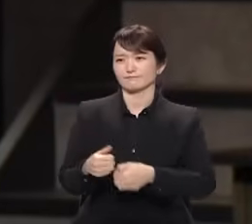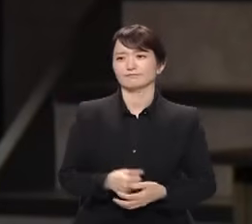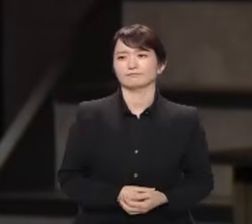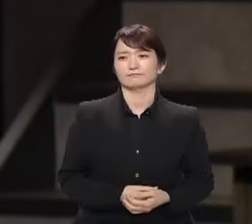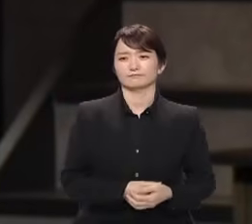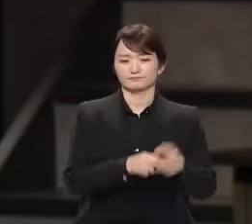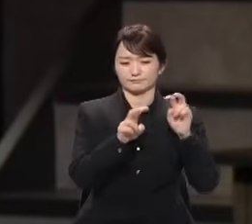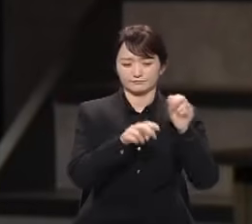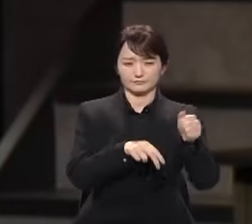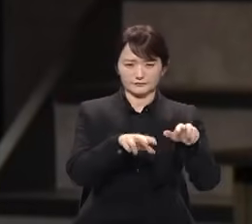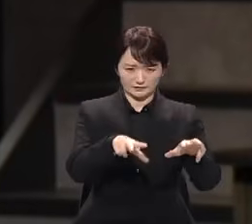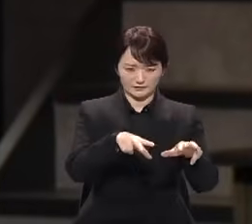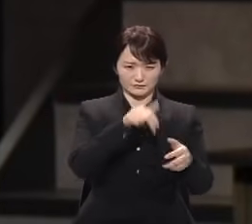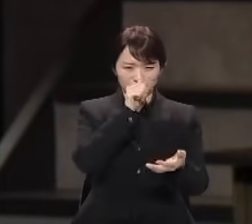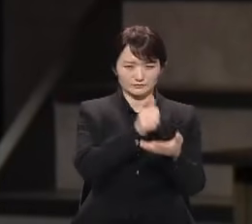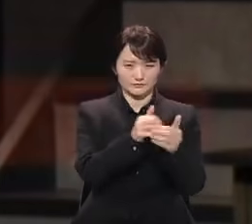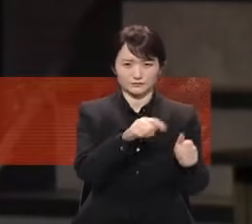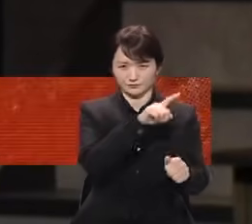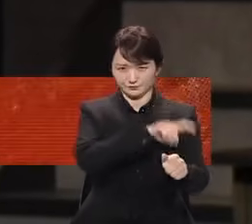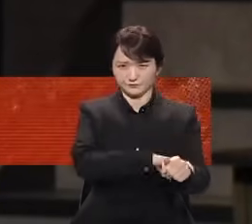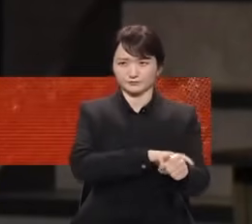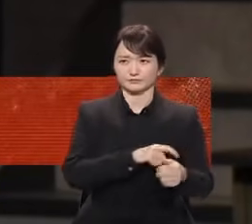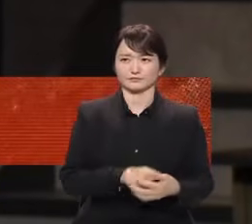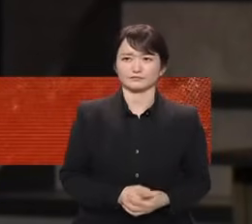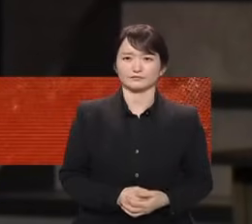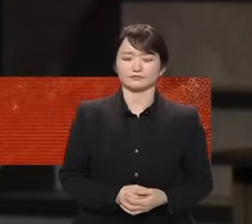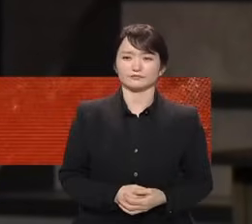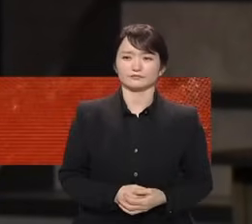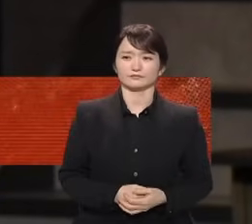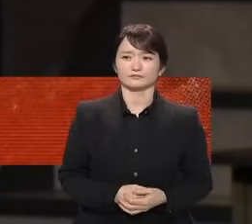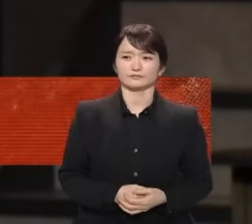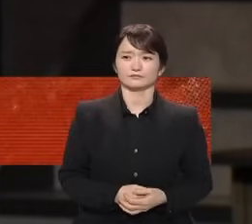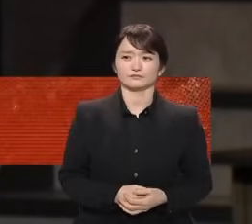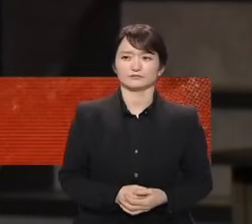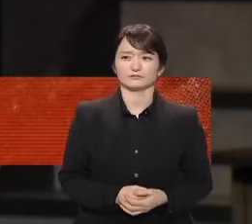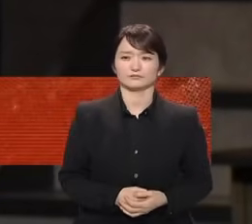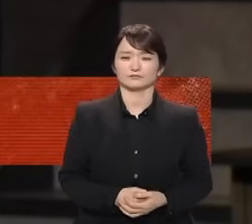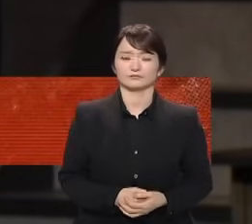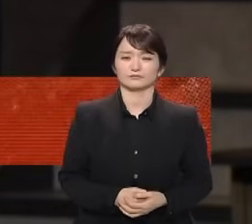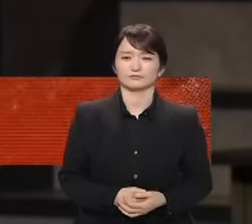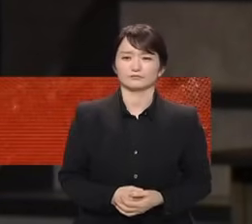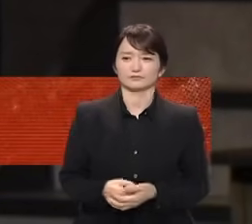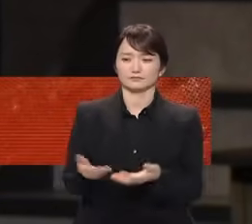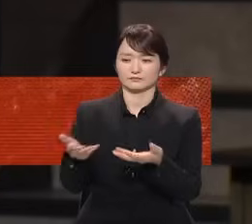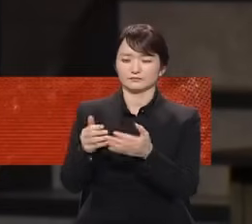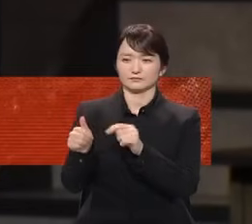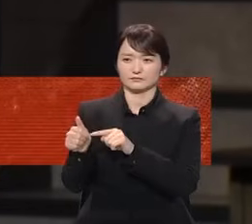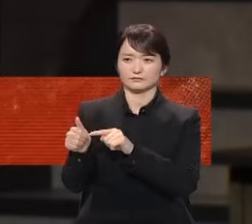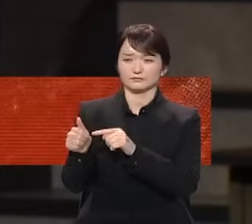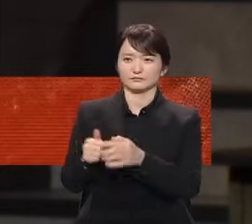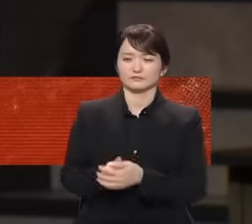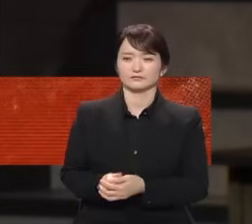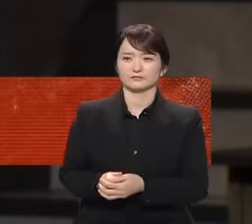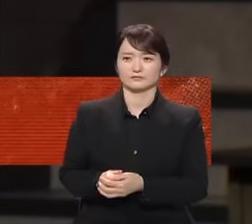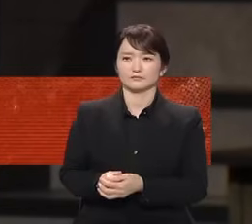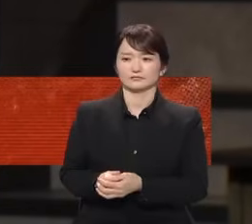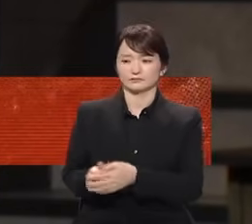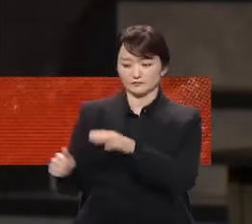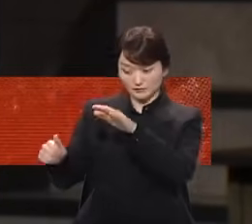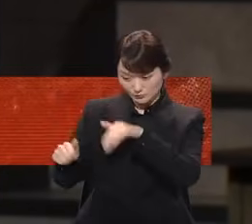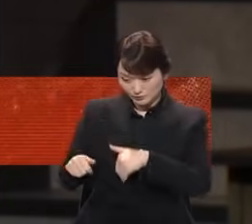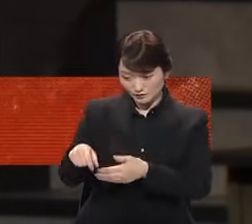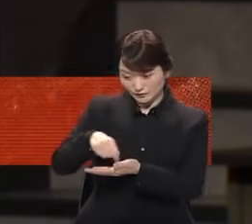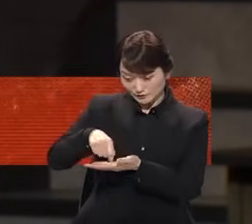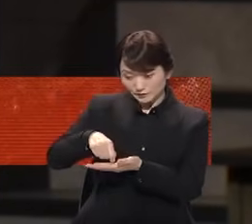현행범으로 체포가 됐어요. 네, 그리고 이제 이 직원한테는 이 경찰관이 조서를 좀 써야 되니까 와서 쓰겠느냐라고